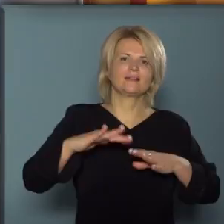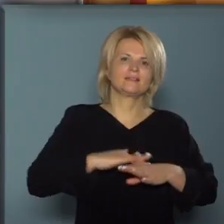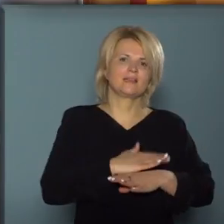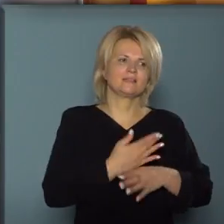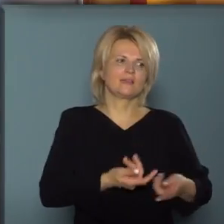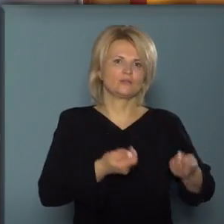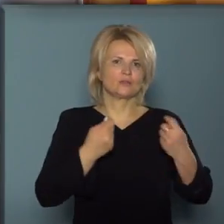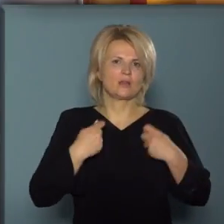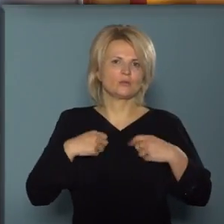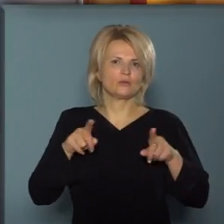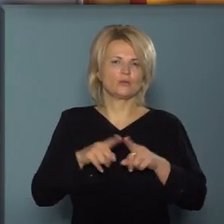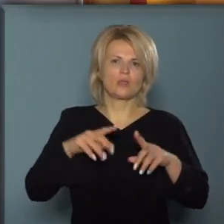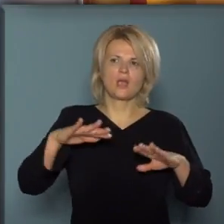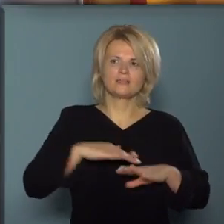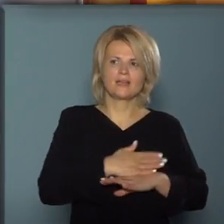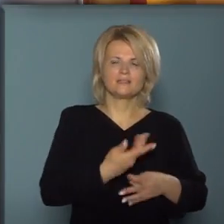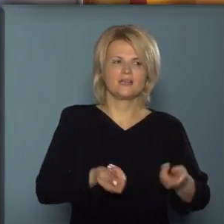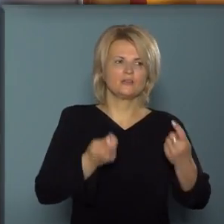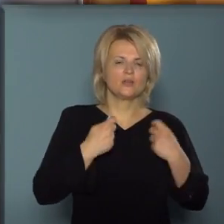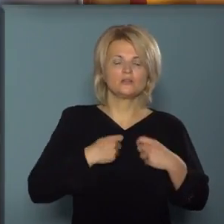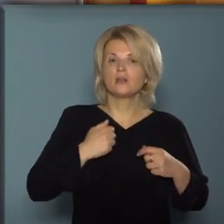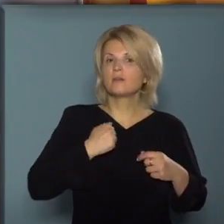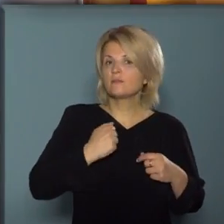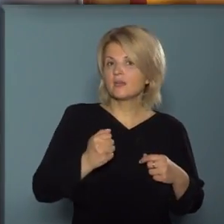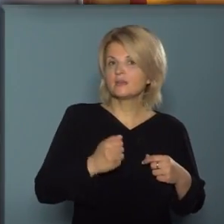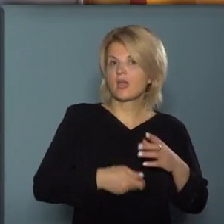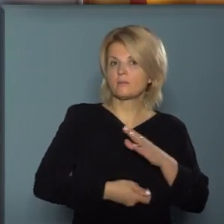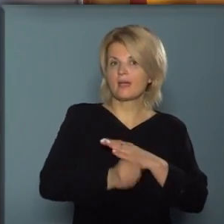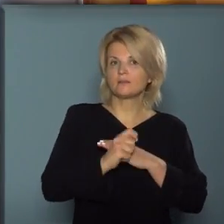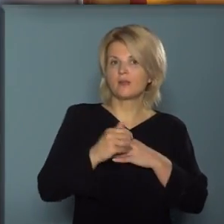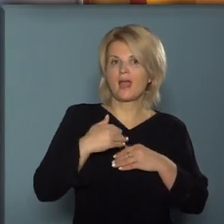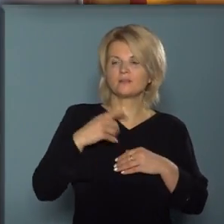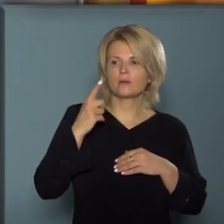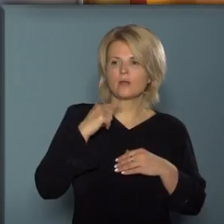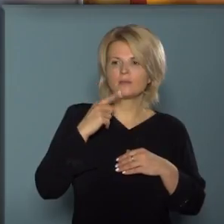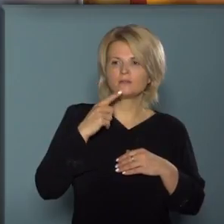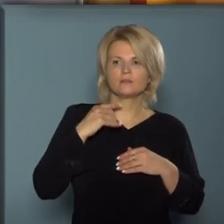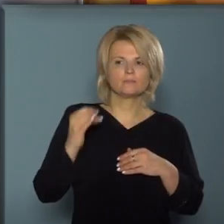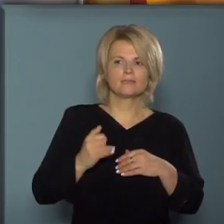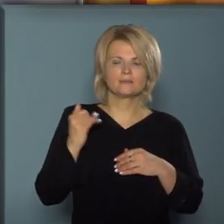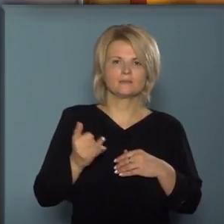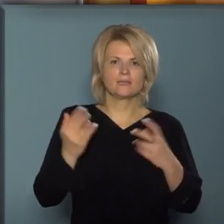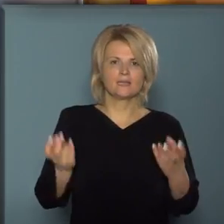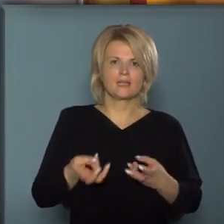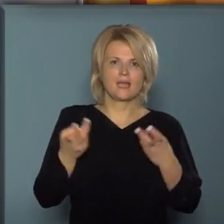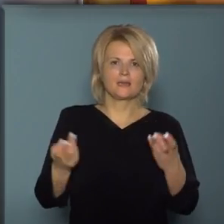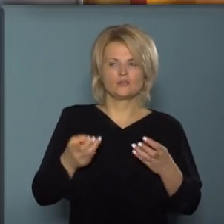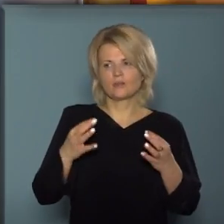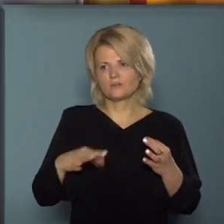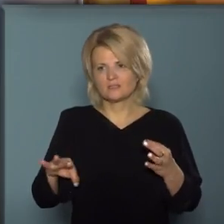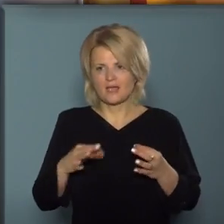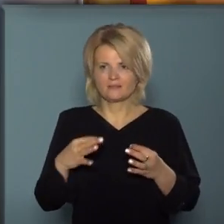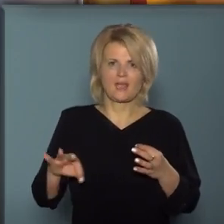adott, egy olyan érzést adott, hogy végre rátaláltam arra, amit én mindig kerestem.